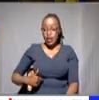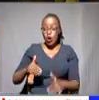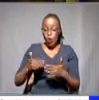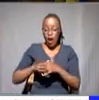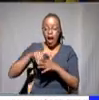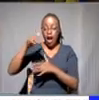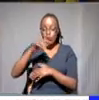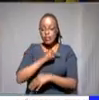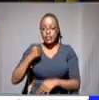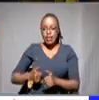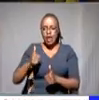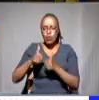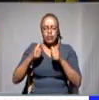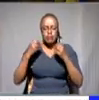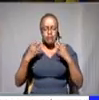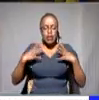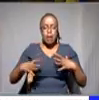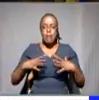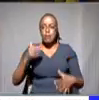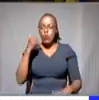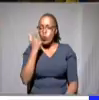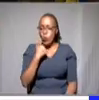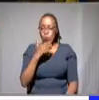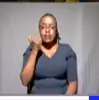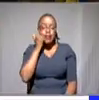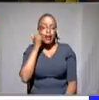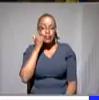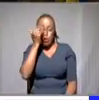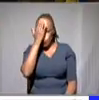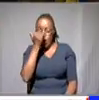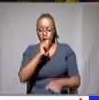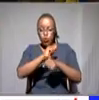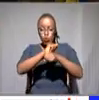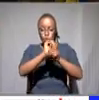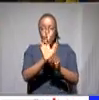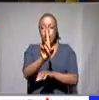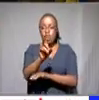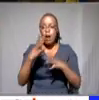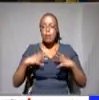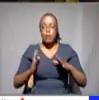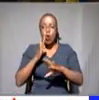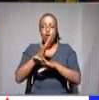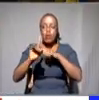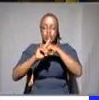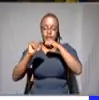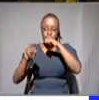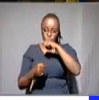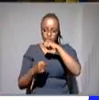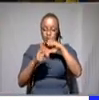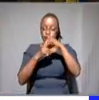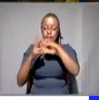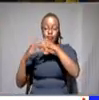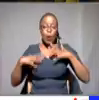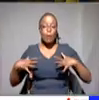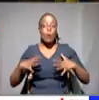frori wa China, oriawe na adwe ige mono makuete kumuna na homene ya COVID-19. Ado makiria giri idhathato ni makuete dhini wa